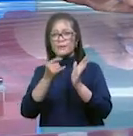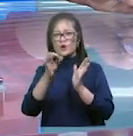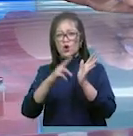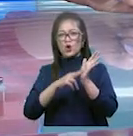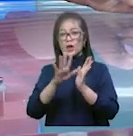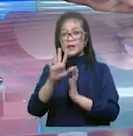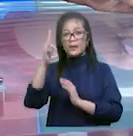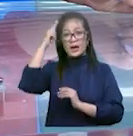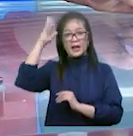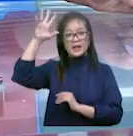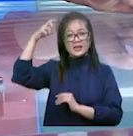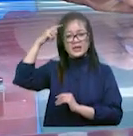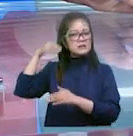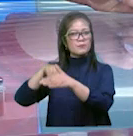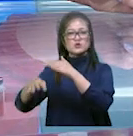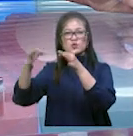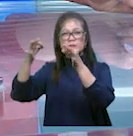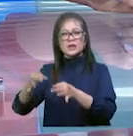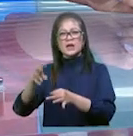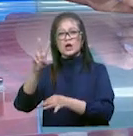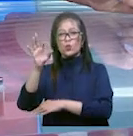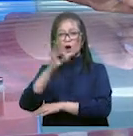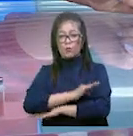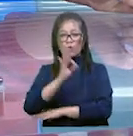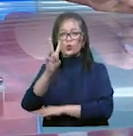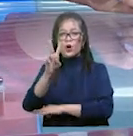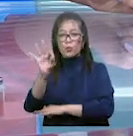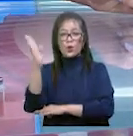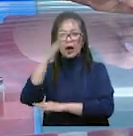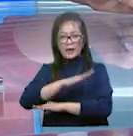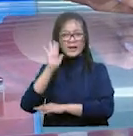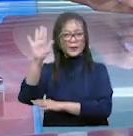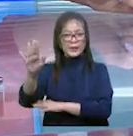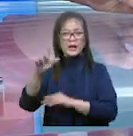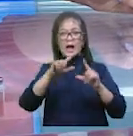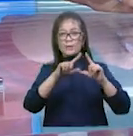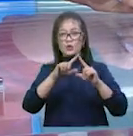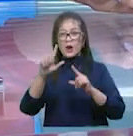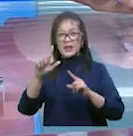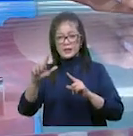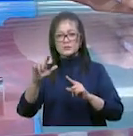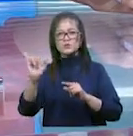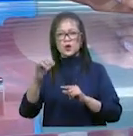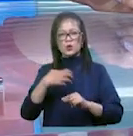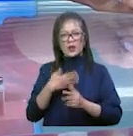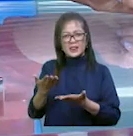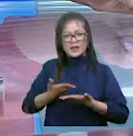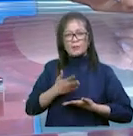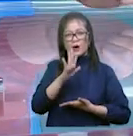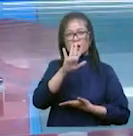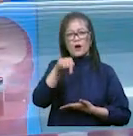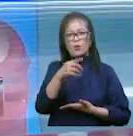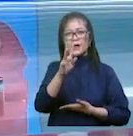penjara dan ditahan 20 hari ke depan. Abdul Latif Amin diduga menerima 5,3 miliar rupiah dalam perkara jual